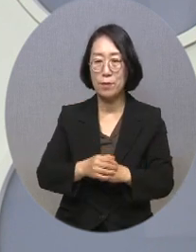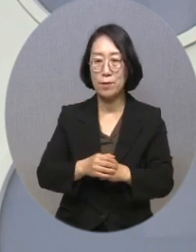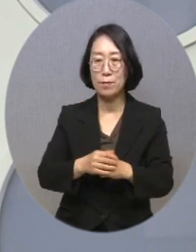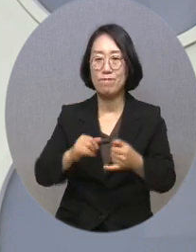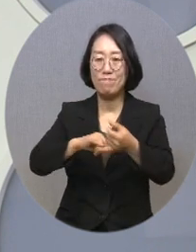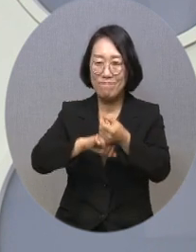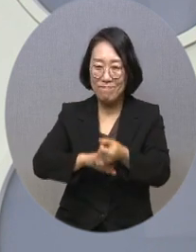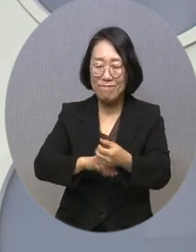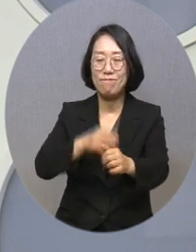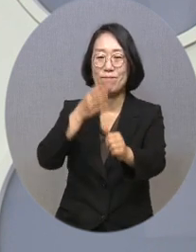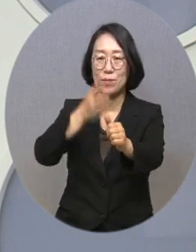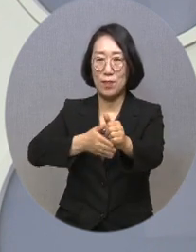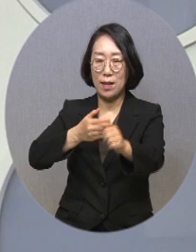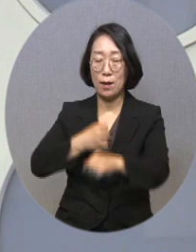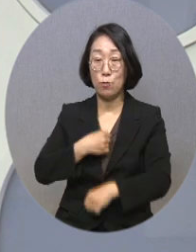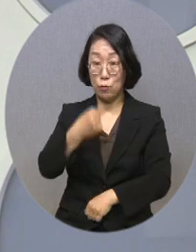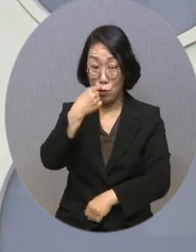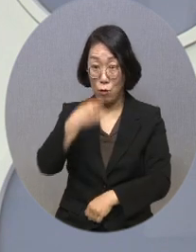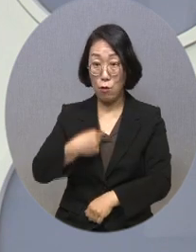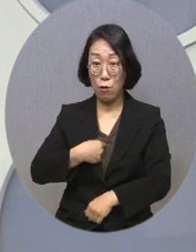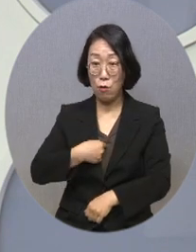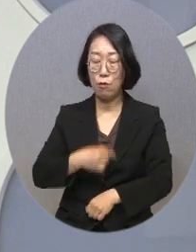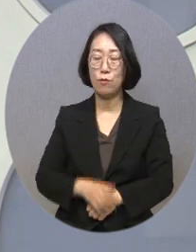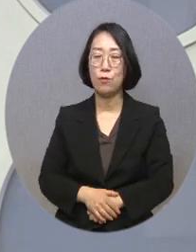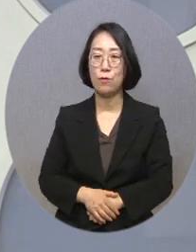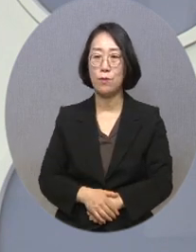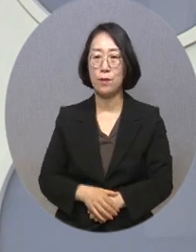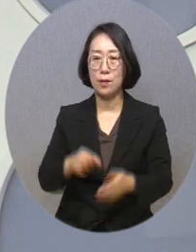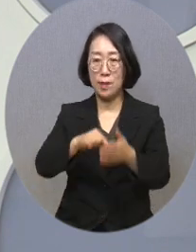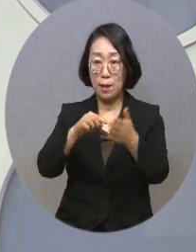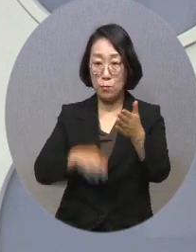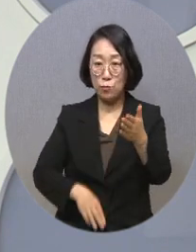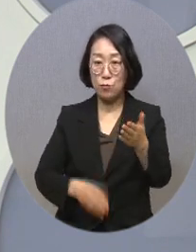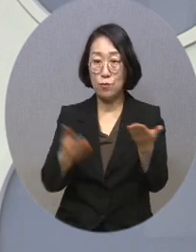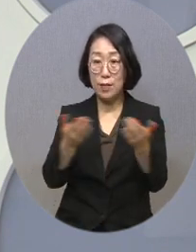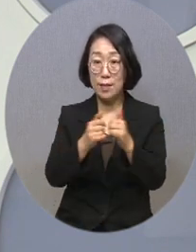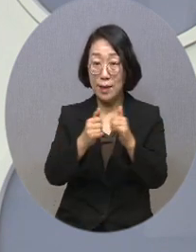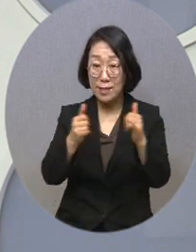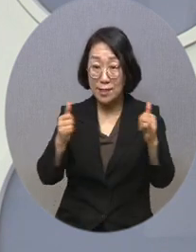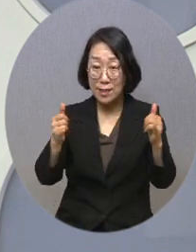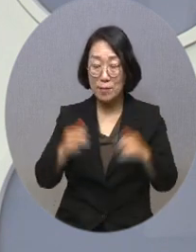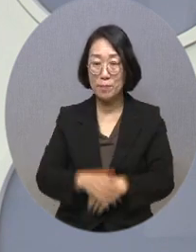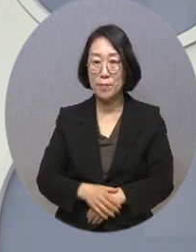부탁을 드리고 또 저 또한 우리 세무사 아젠다